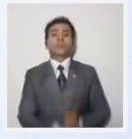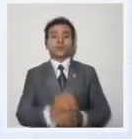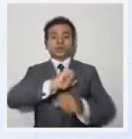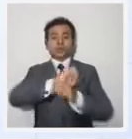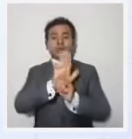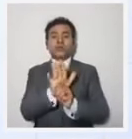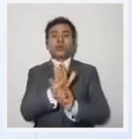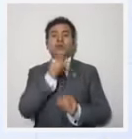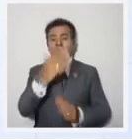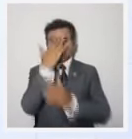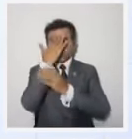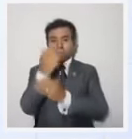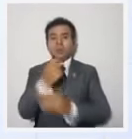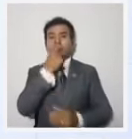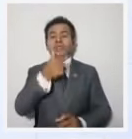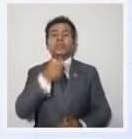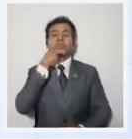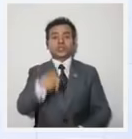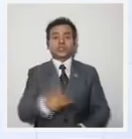681,632 জনকে।